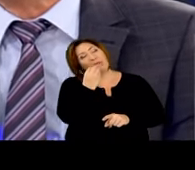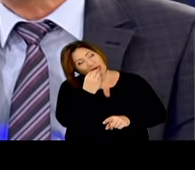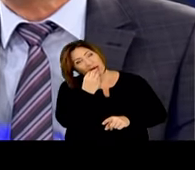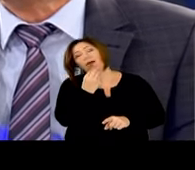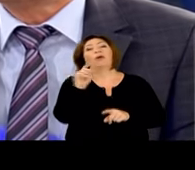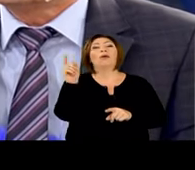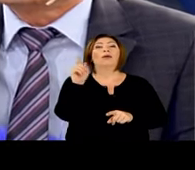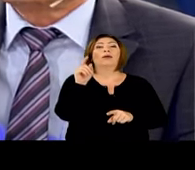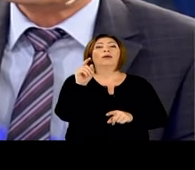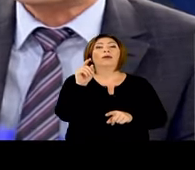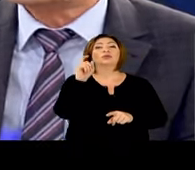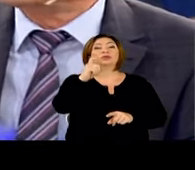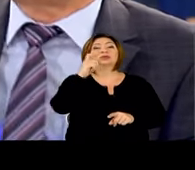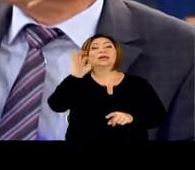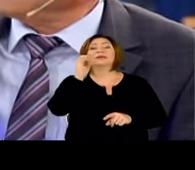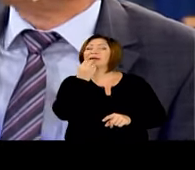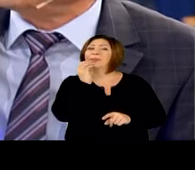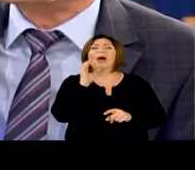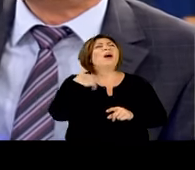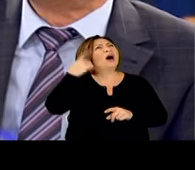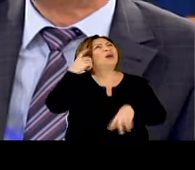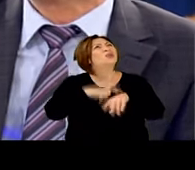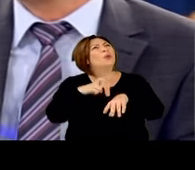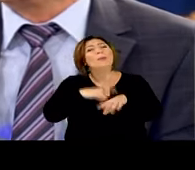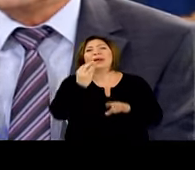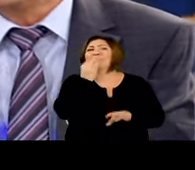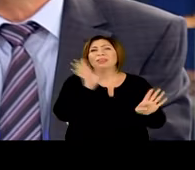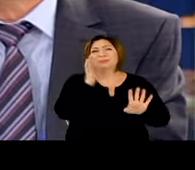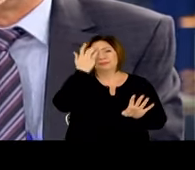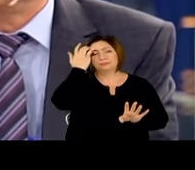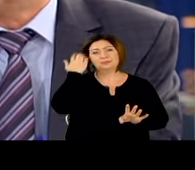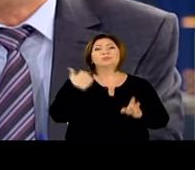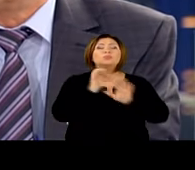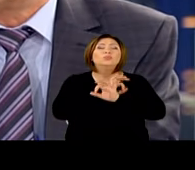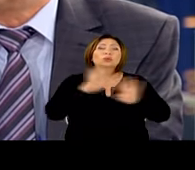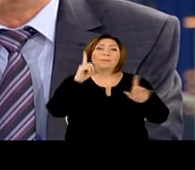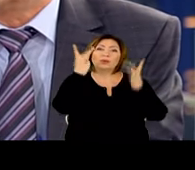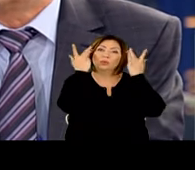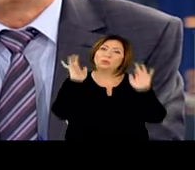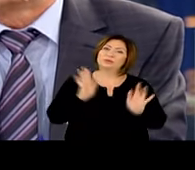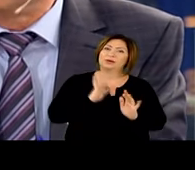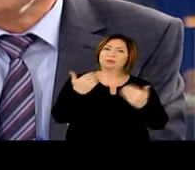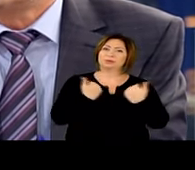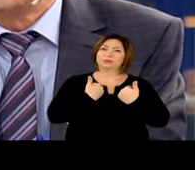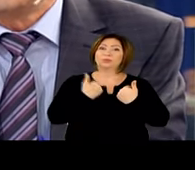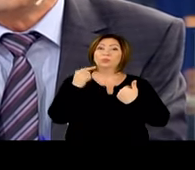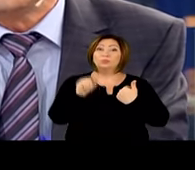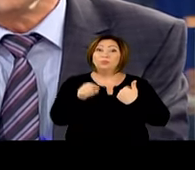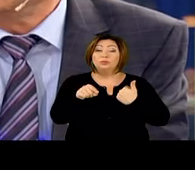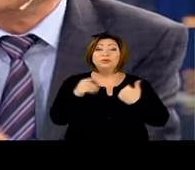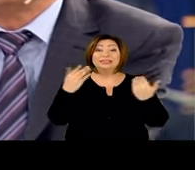yedim der. 90'ı da der. Aa tamam diyor, cağ kebap. Mükemmel bir kültürümüz var ya. Bunu